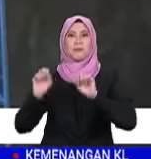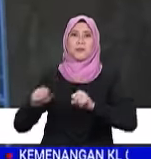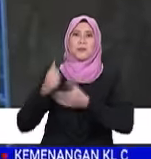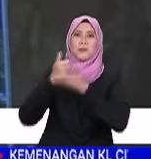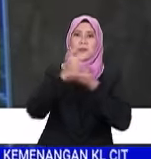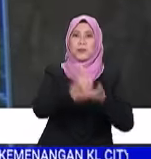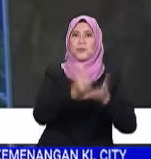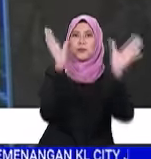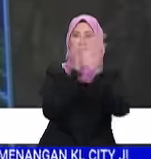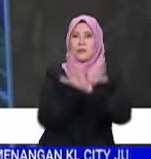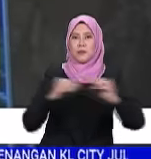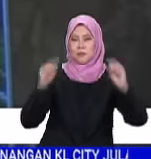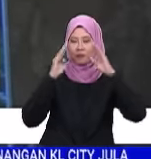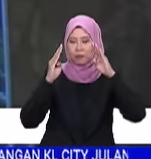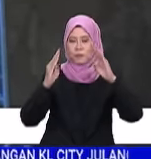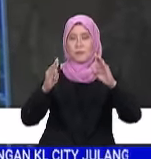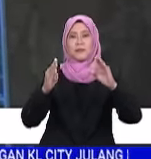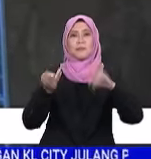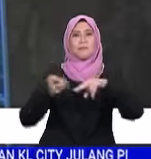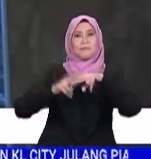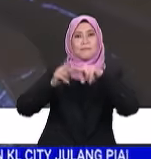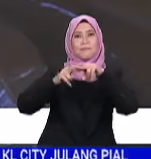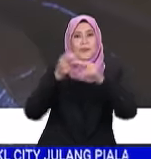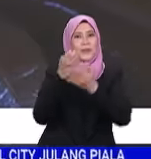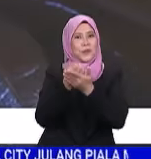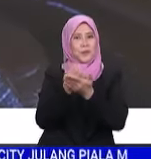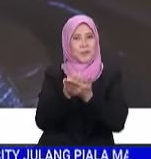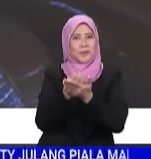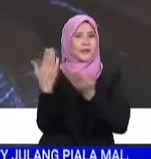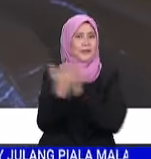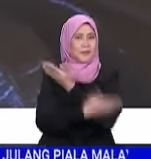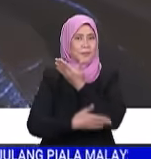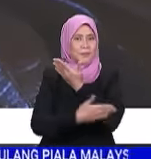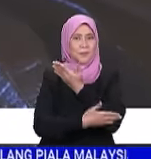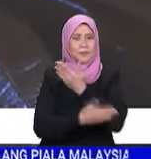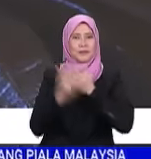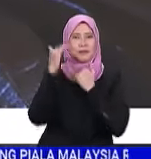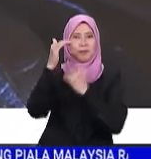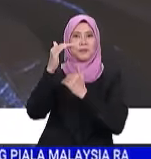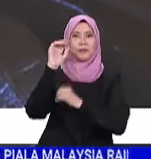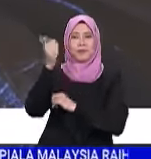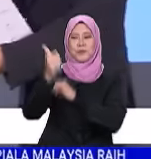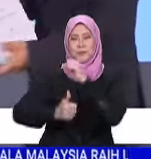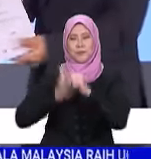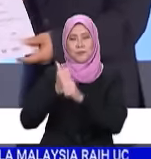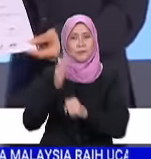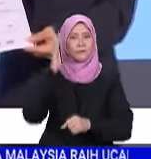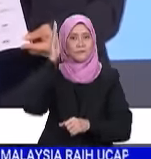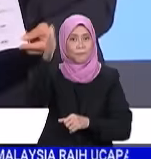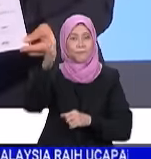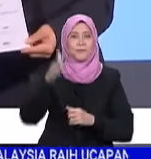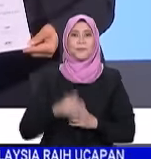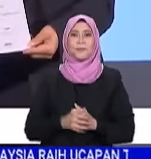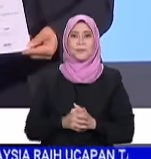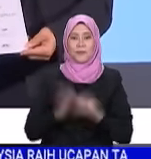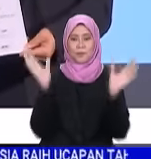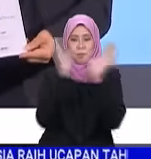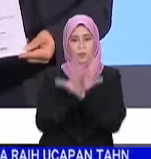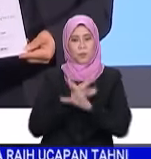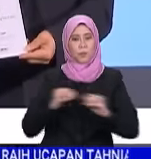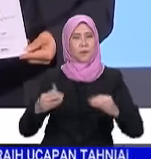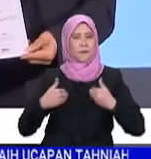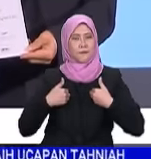Sarawak untuk fokus terhadap meningkatkan sektor ekonomi negeri dalam tempoh 10 tahun akan datang tambahnya lagi Sarawak